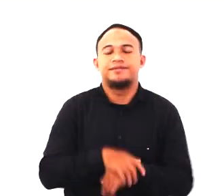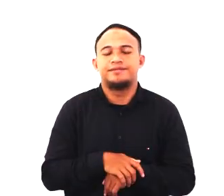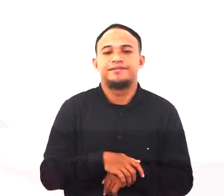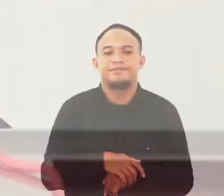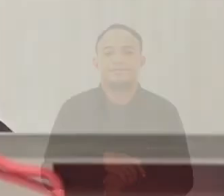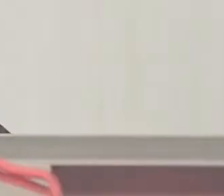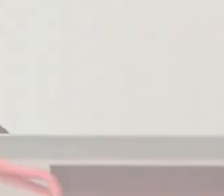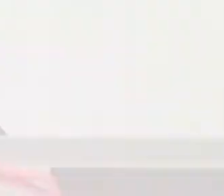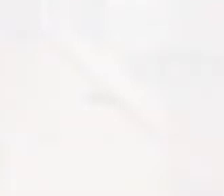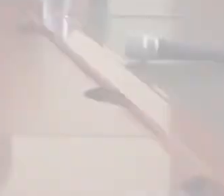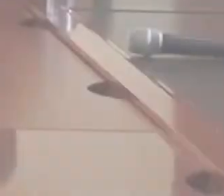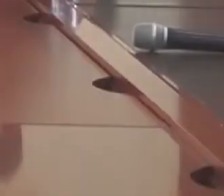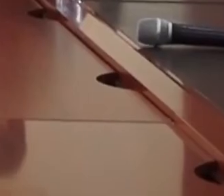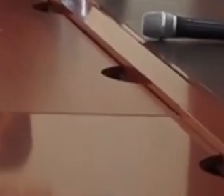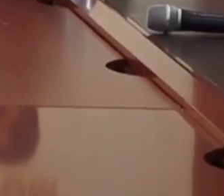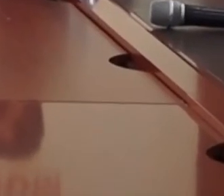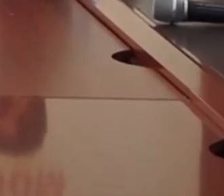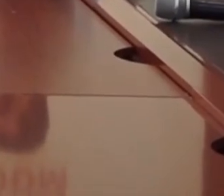akan sejahtera.